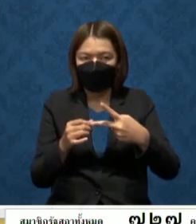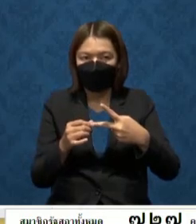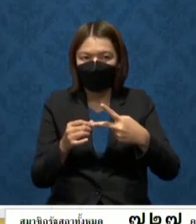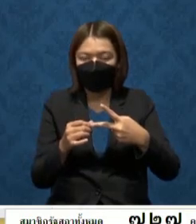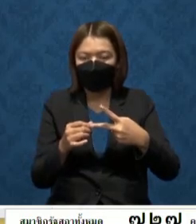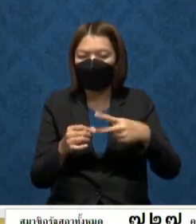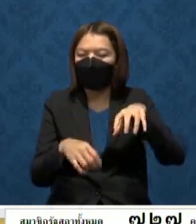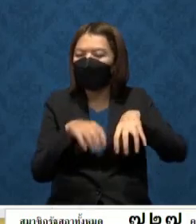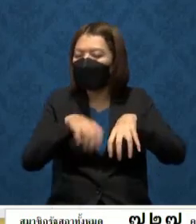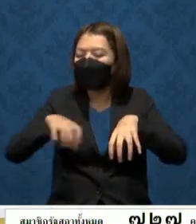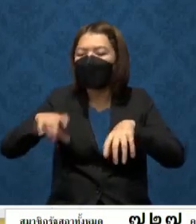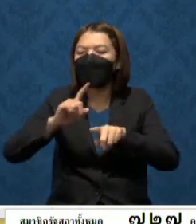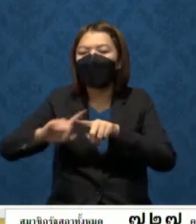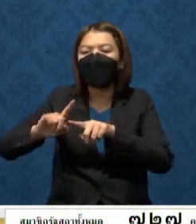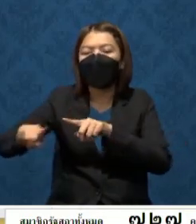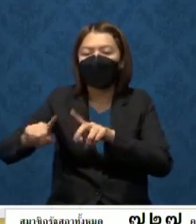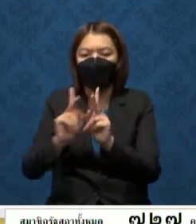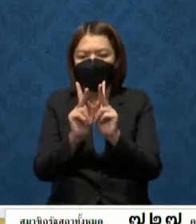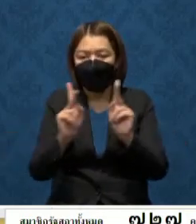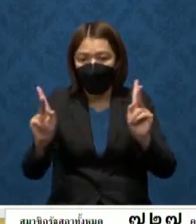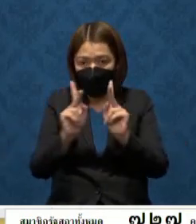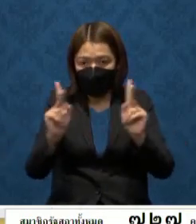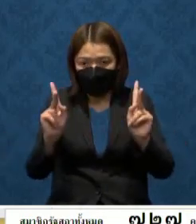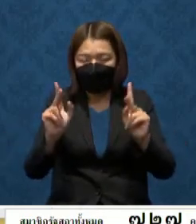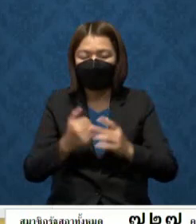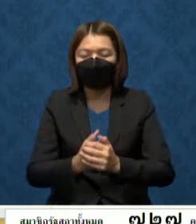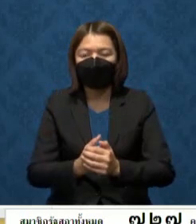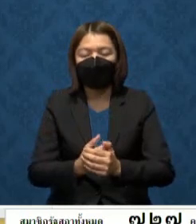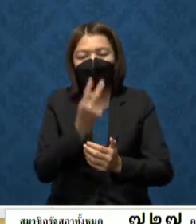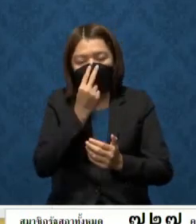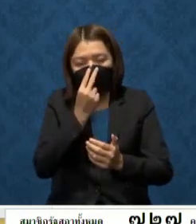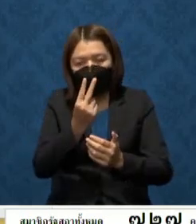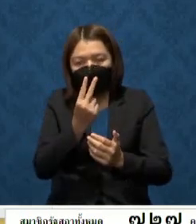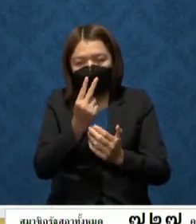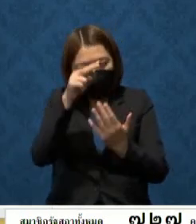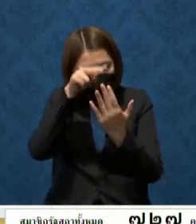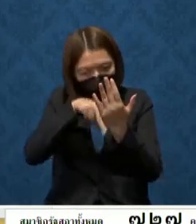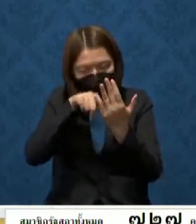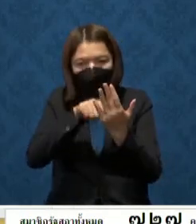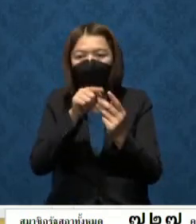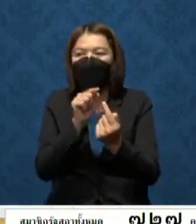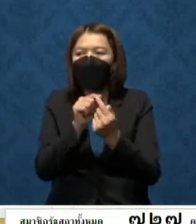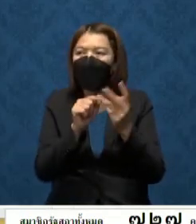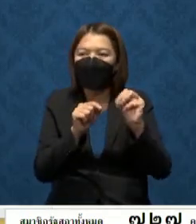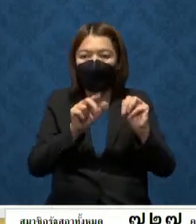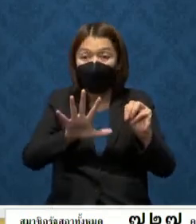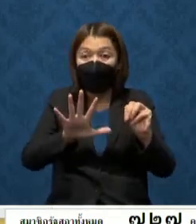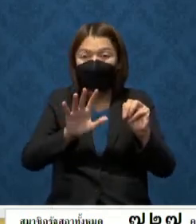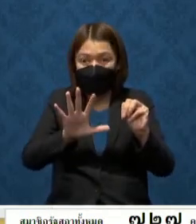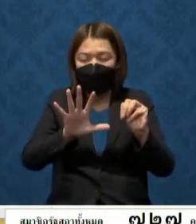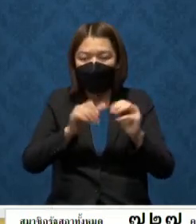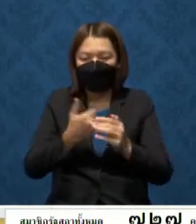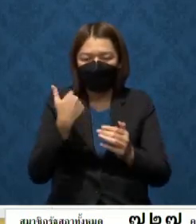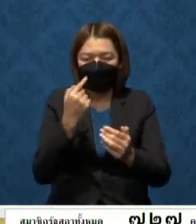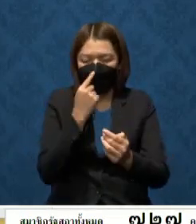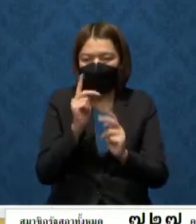หนอยงานต่าง ๆถ้าท่านกรรมนี้การได้ดูรายลเอียดในมาตร5แล้วนะครับนอกจากม